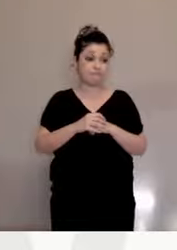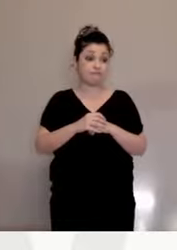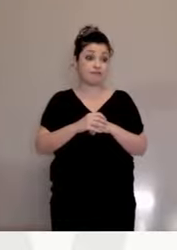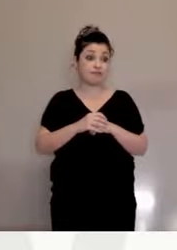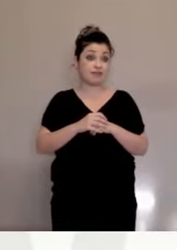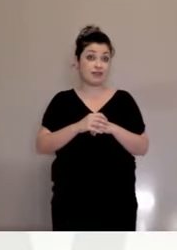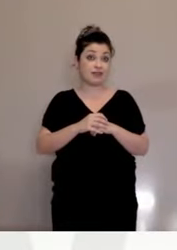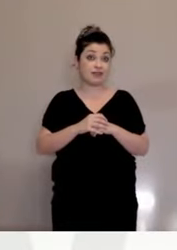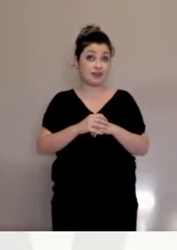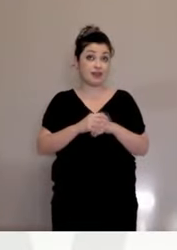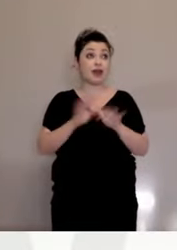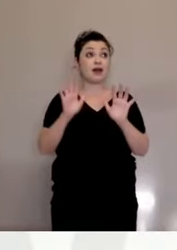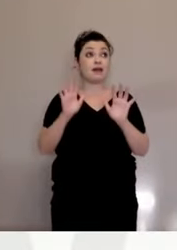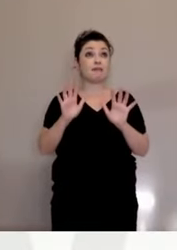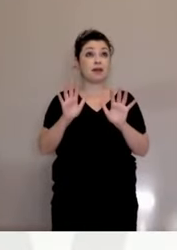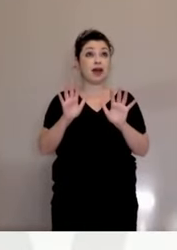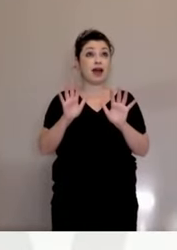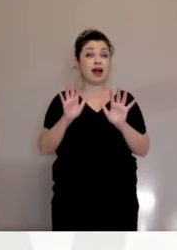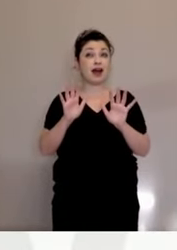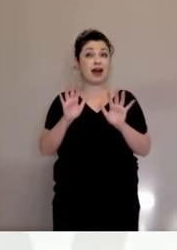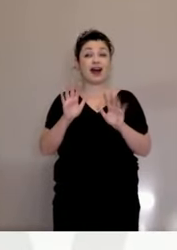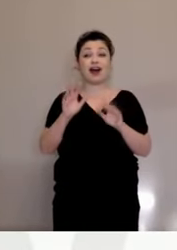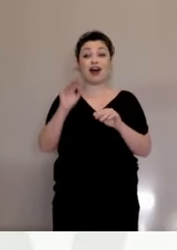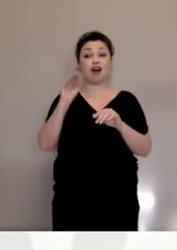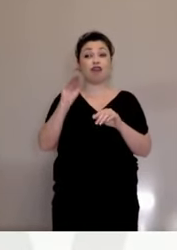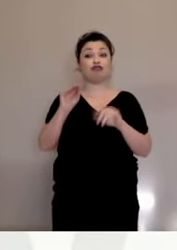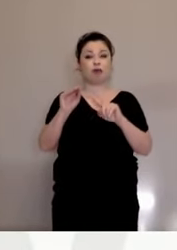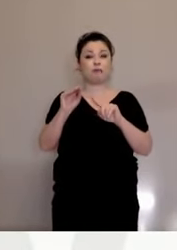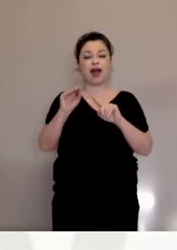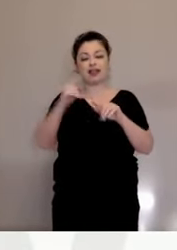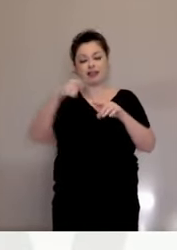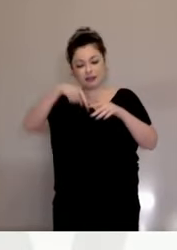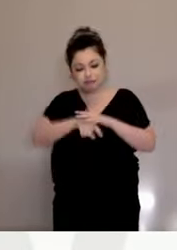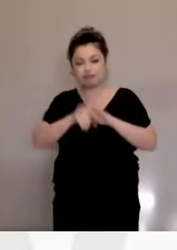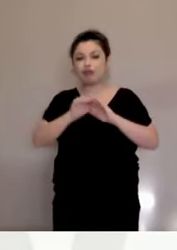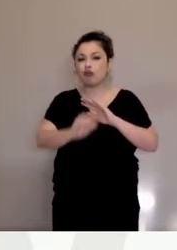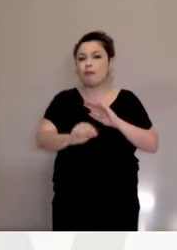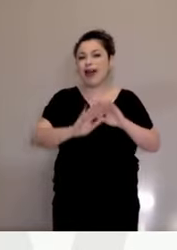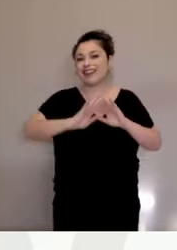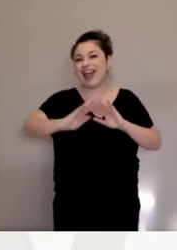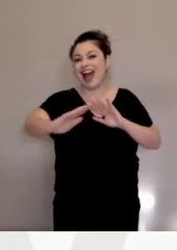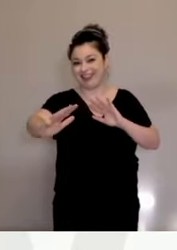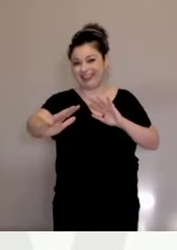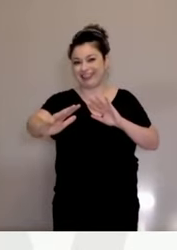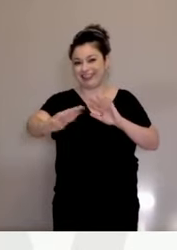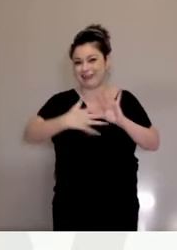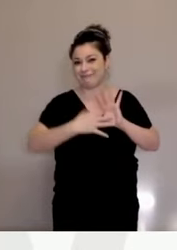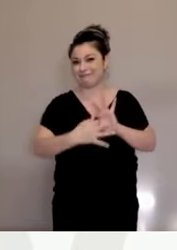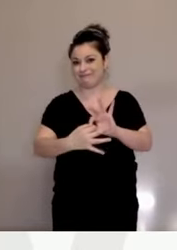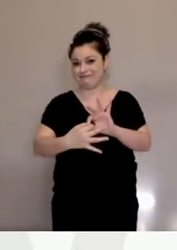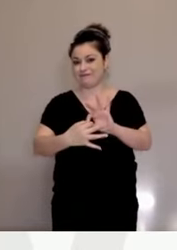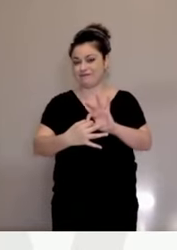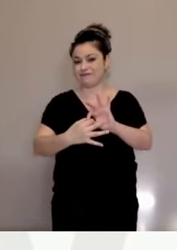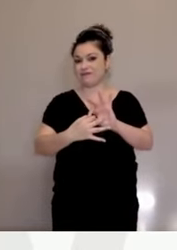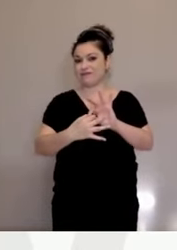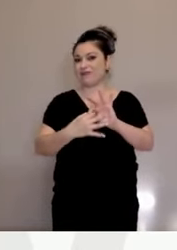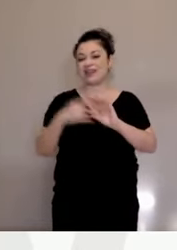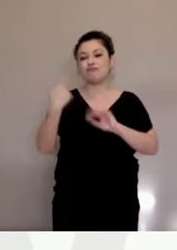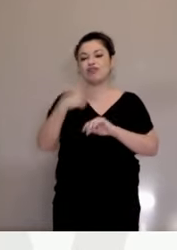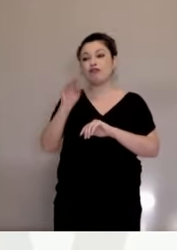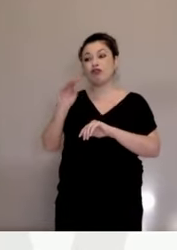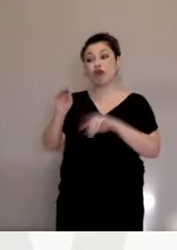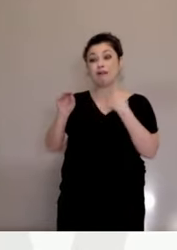Ma queste domande sono altre. Queste domande hanno da fare con la